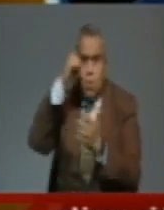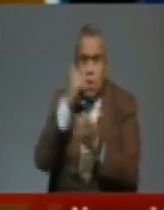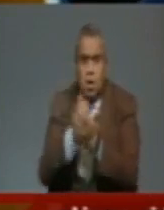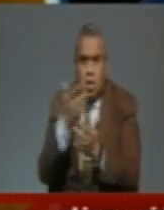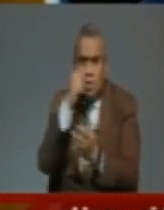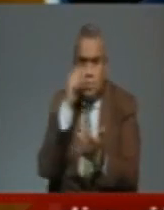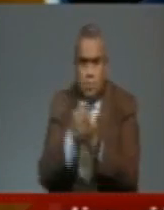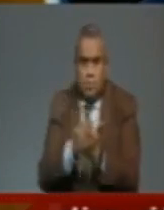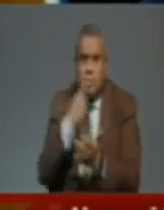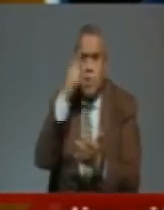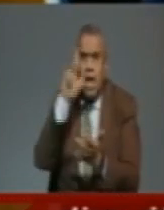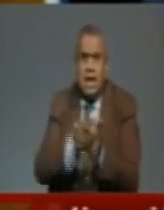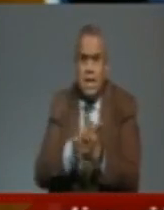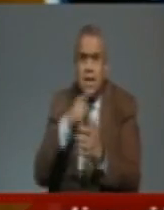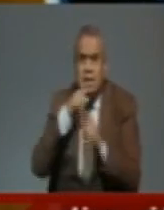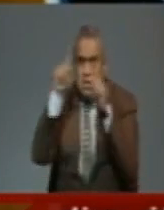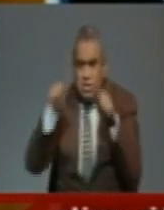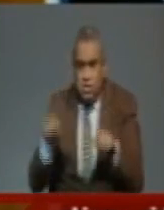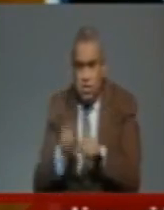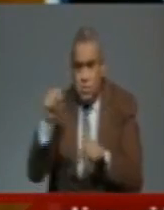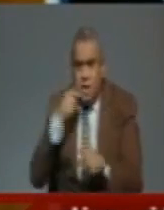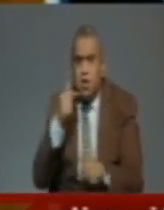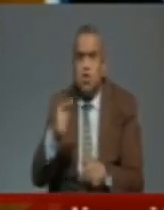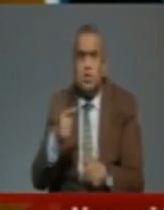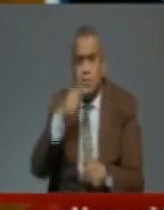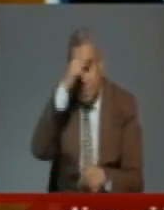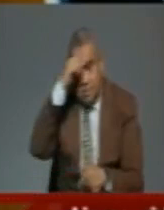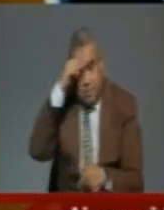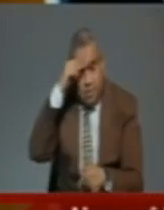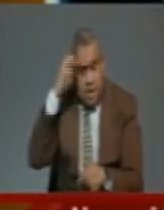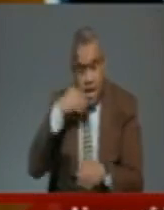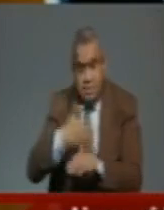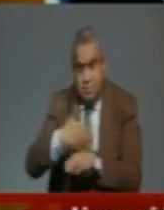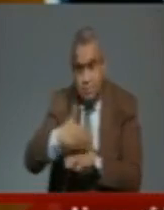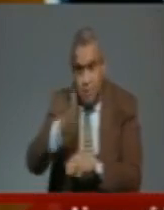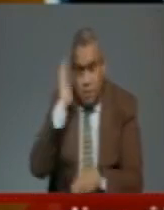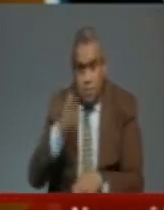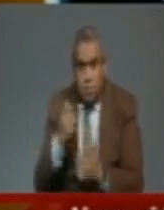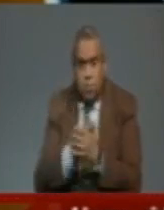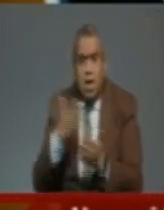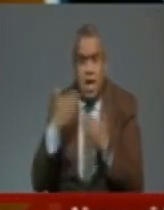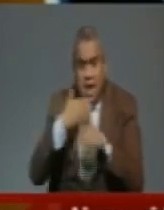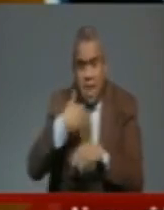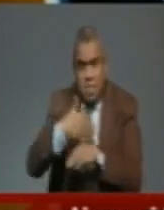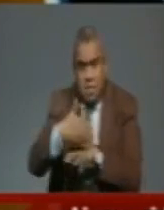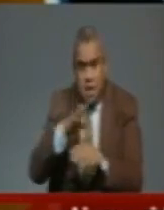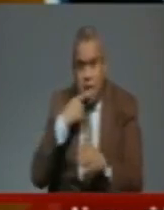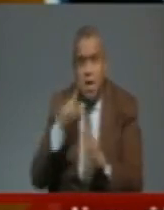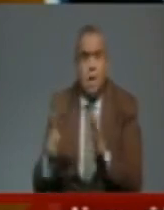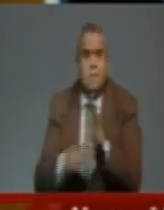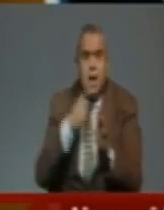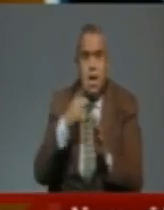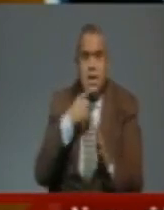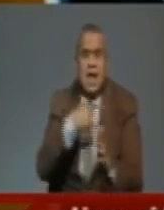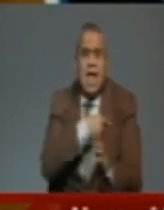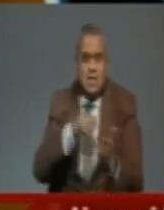التصديق من مكان واحد في خلال نص ساعه. لو عايز يمد وهو موجود يمد في خلال رحلته، لو عايز يجي مره ثانيه خلاص هو متسجل